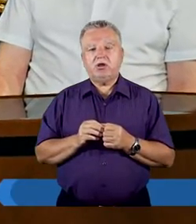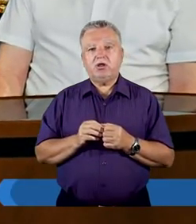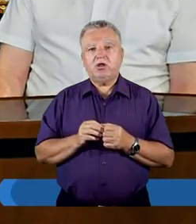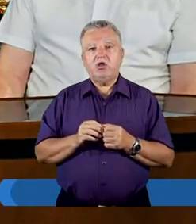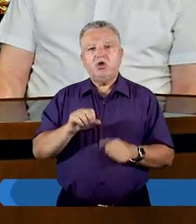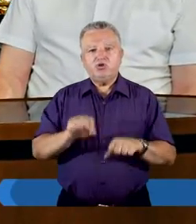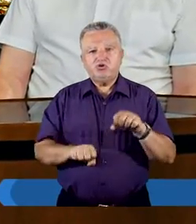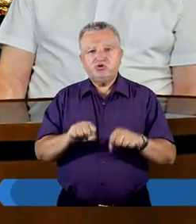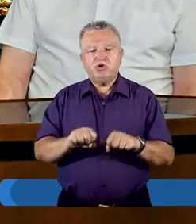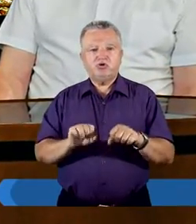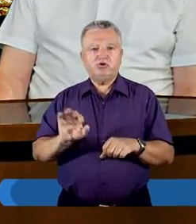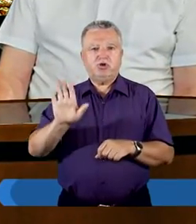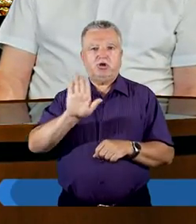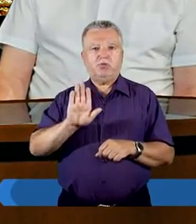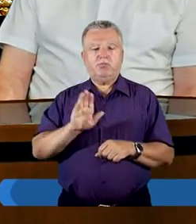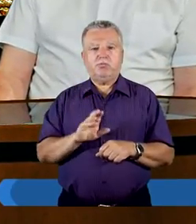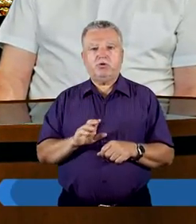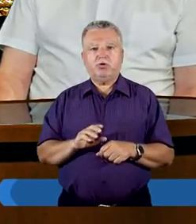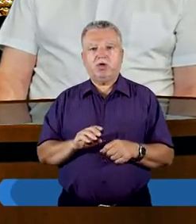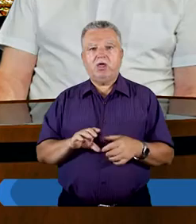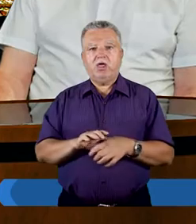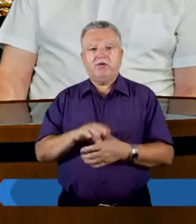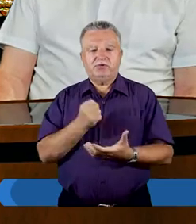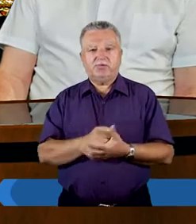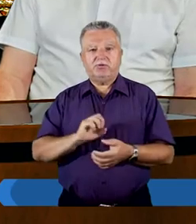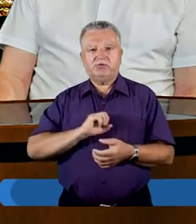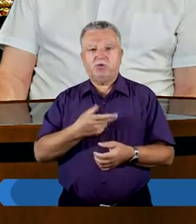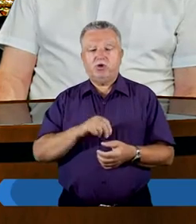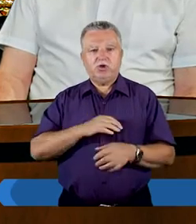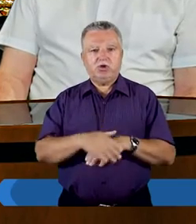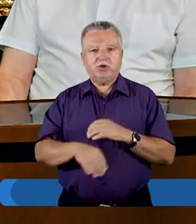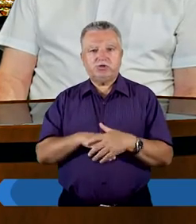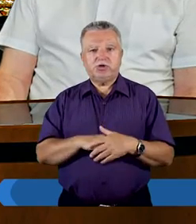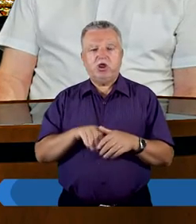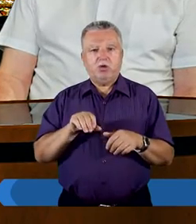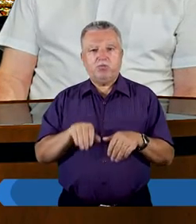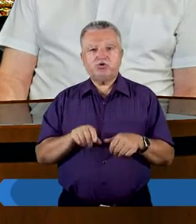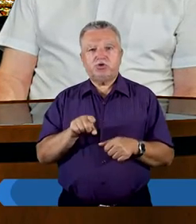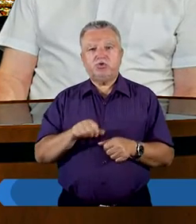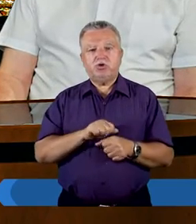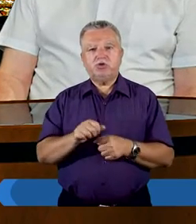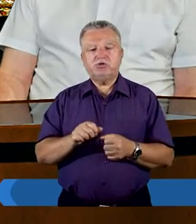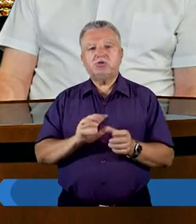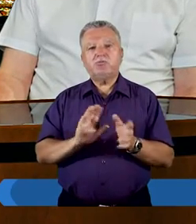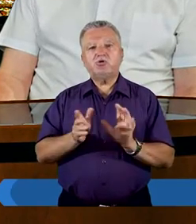osądza Boga, jak gdyby w kwestii swoich nieszczęść. Zupełnie niesłusznie. A może właśnie to jest sposób na